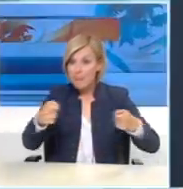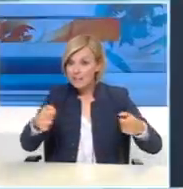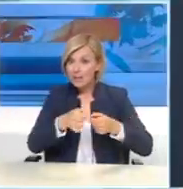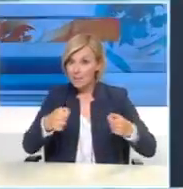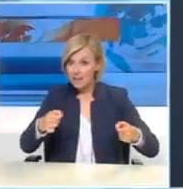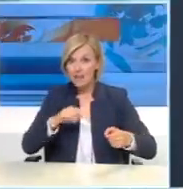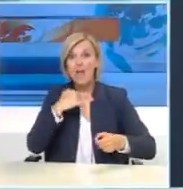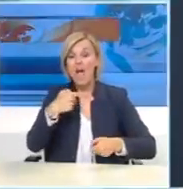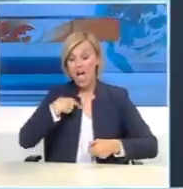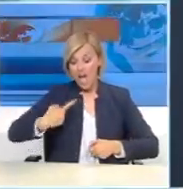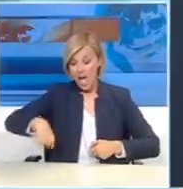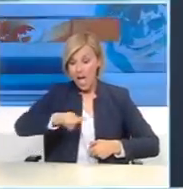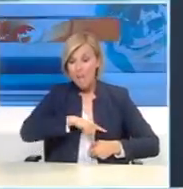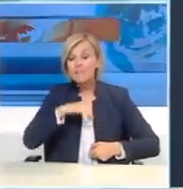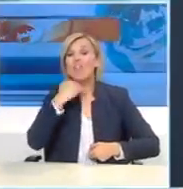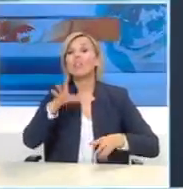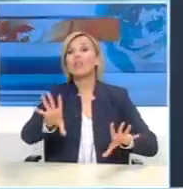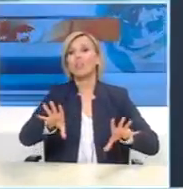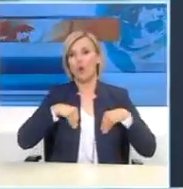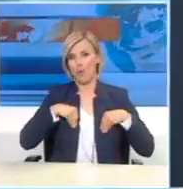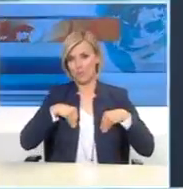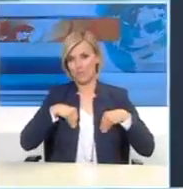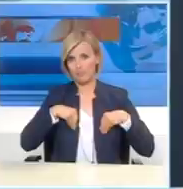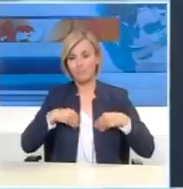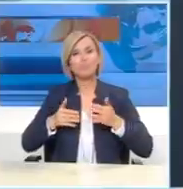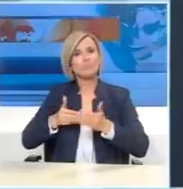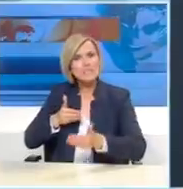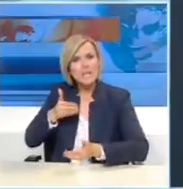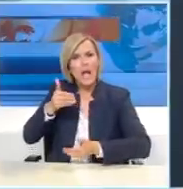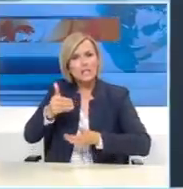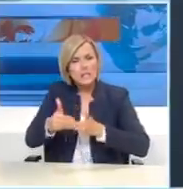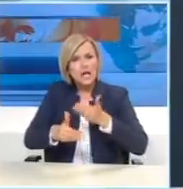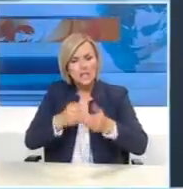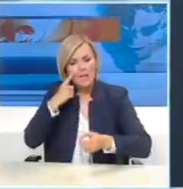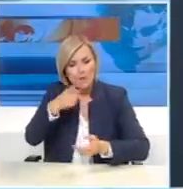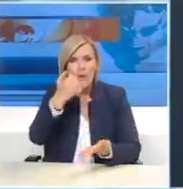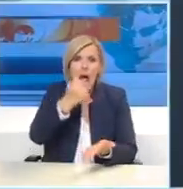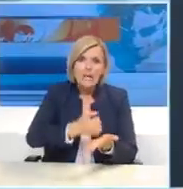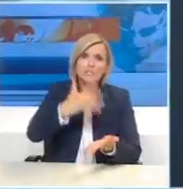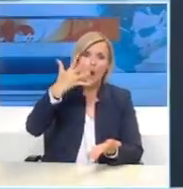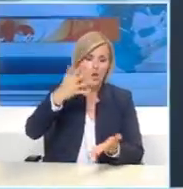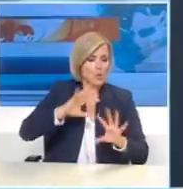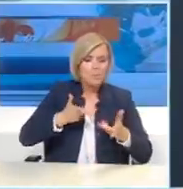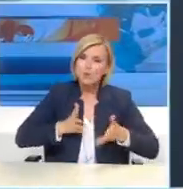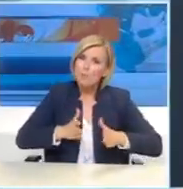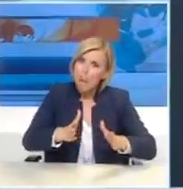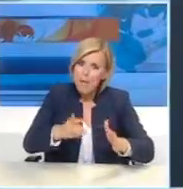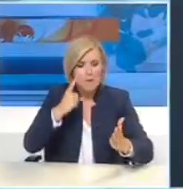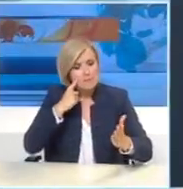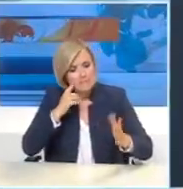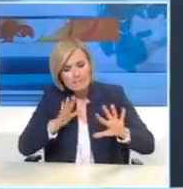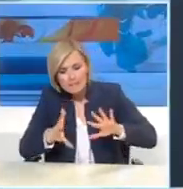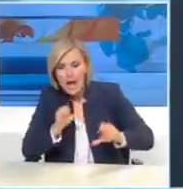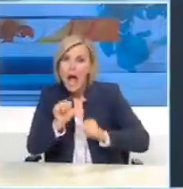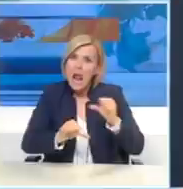να είναι αποδεκτή για κανέναν. Σε κάθε φάση θα αξιολογούνται οι εξελίξεις που έχουν σχέση με την υγεία του πληθυσμού και θα προχωρούμε. Πιθανόν κάπου να